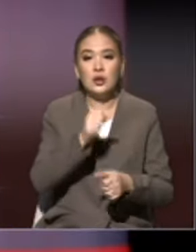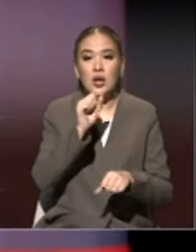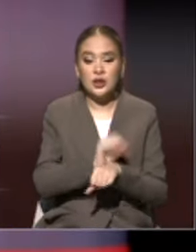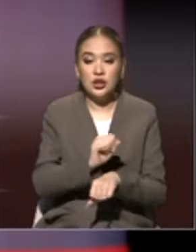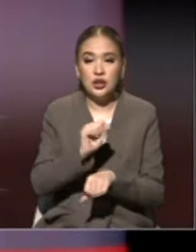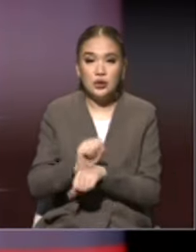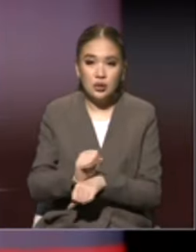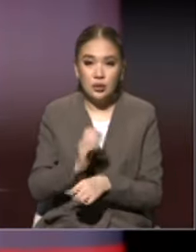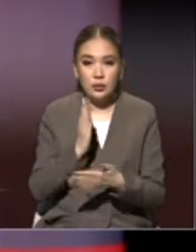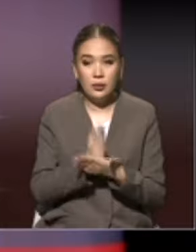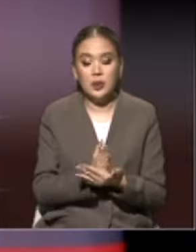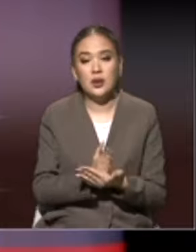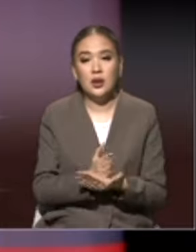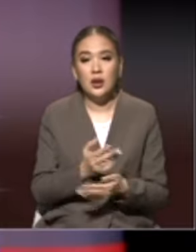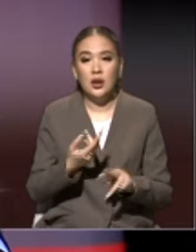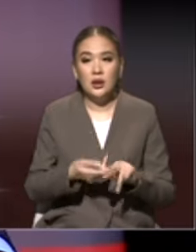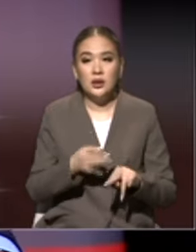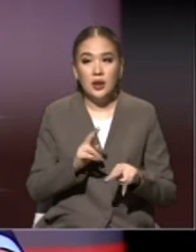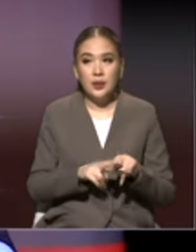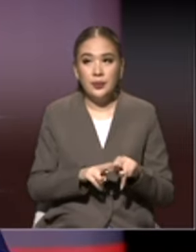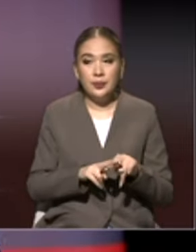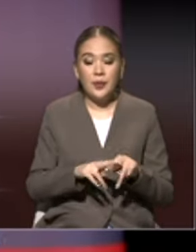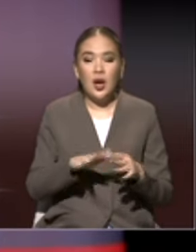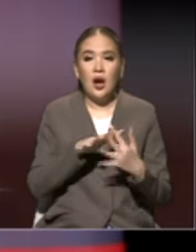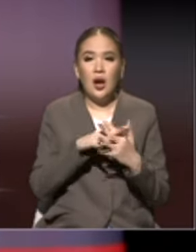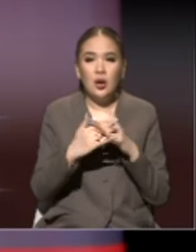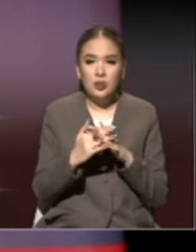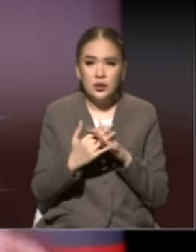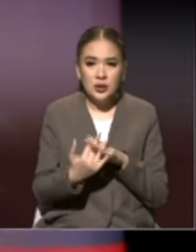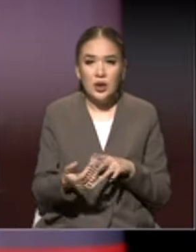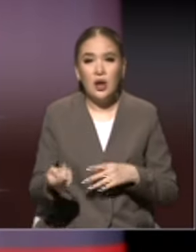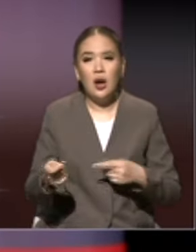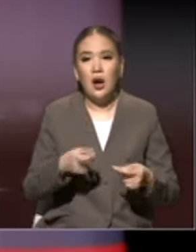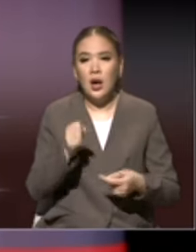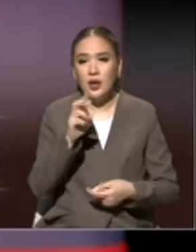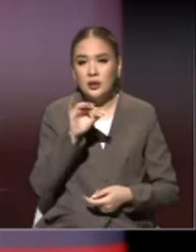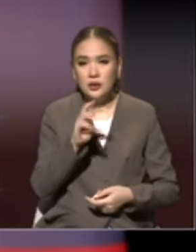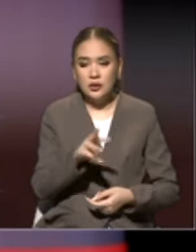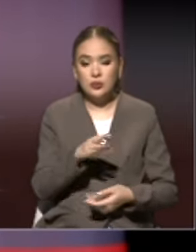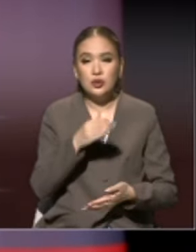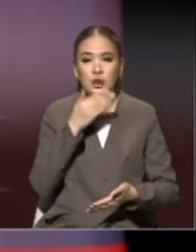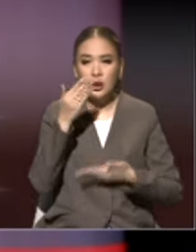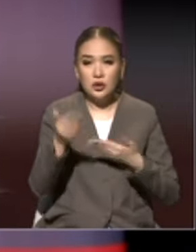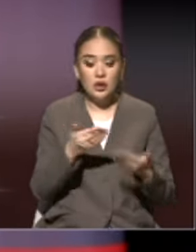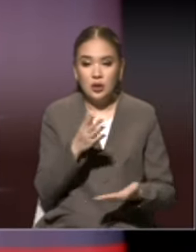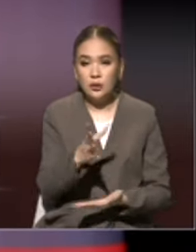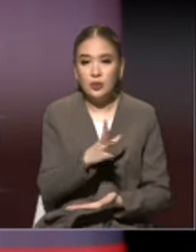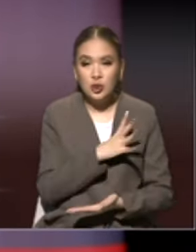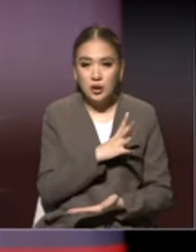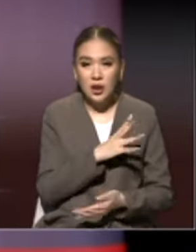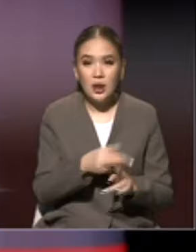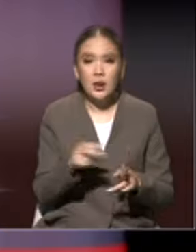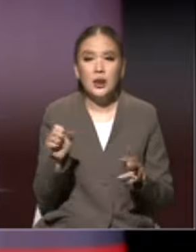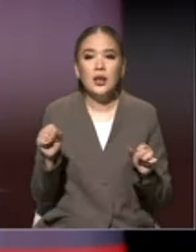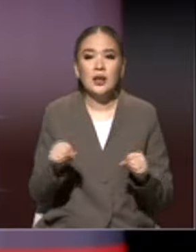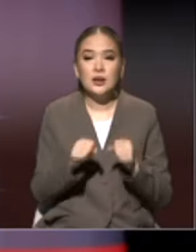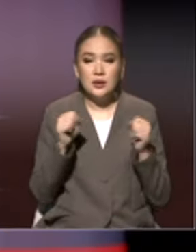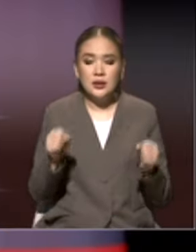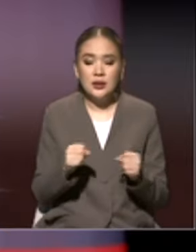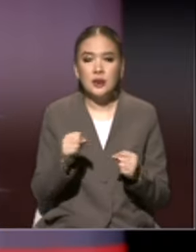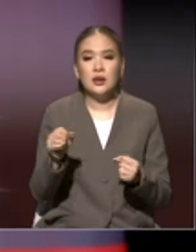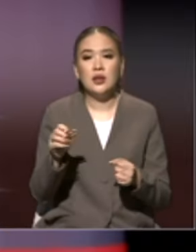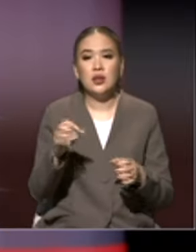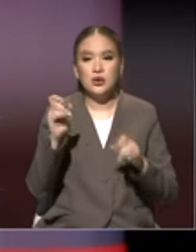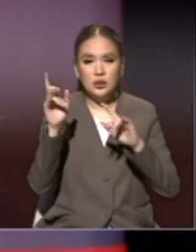ол жерде. И одан кейін бізде жаңағы мынау ауылдық жердегі әкімдерге көмек ретінде көптеген сұрақ көтерілді ғой, иә. Олар жаңағы қыстың кезінде қар тазалауға тендер